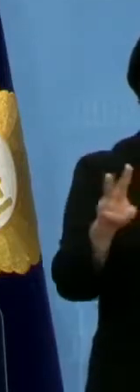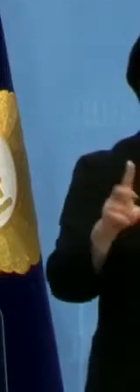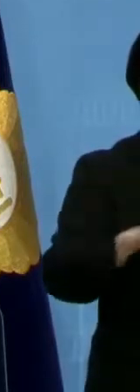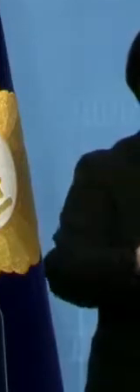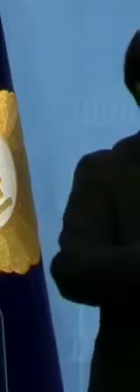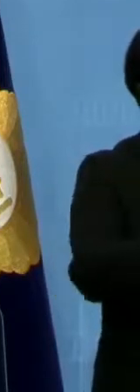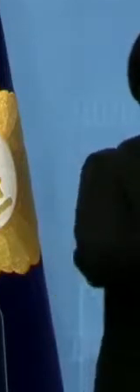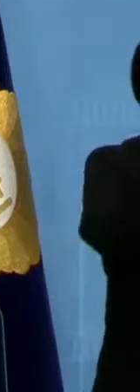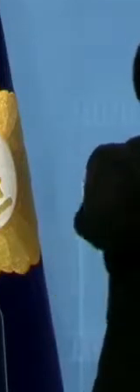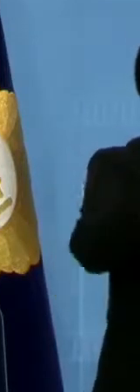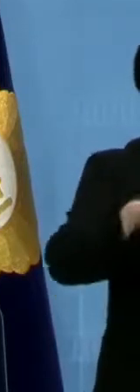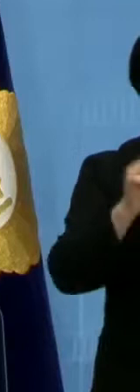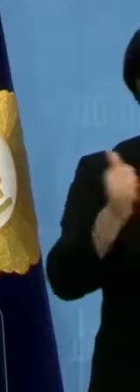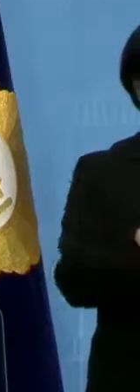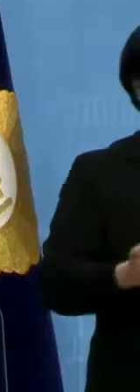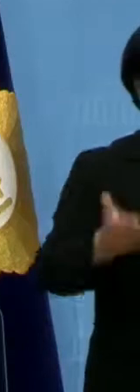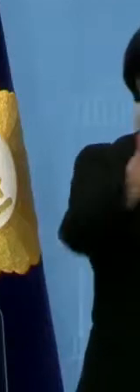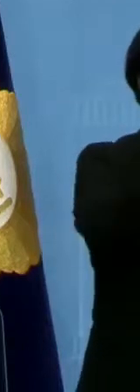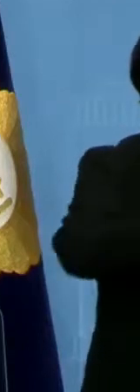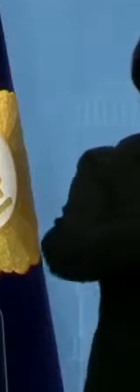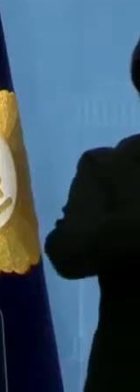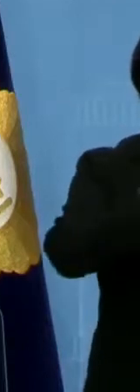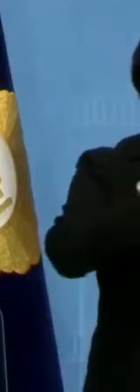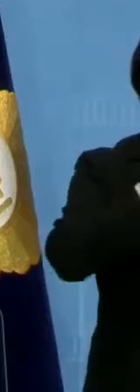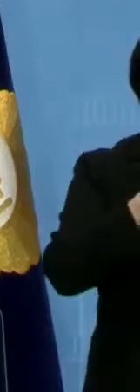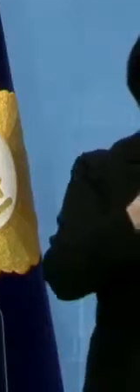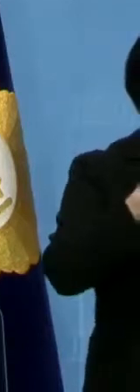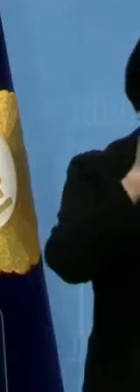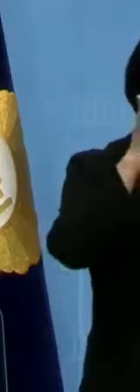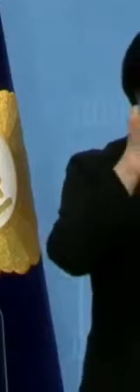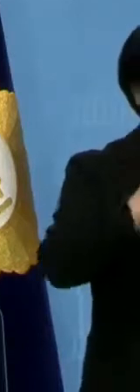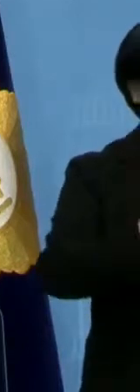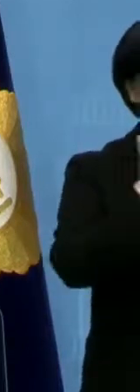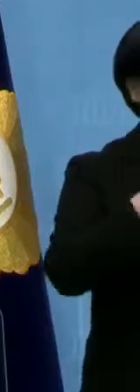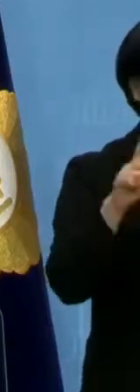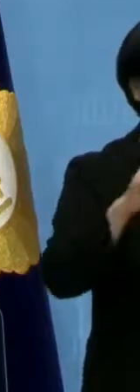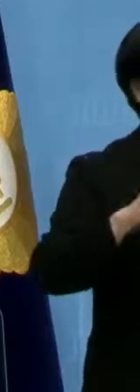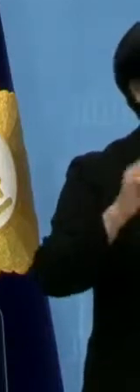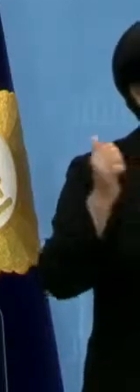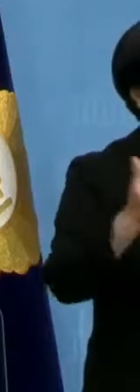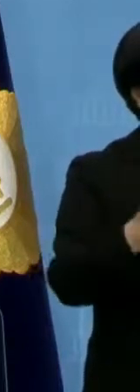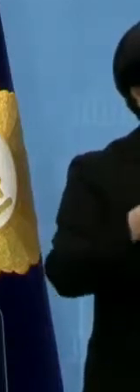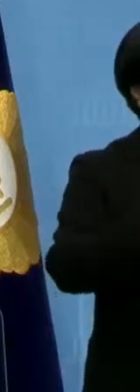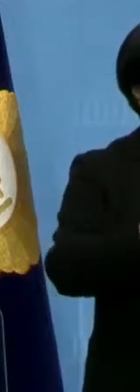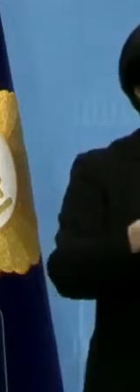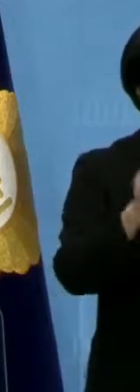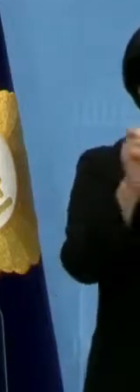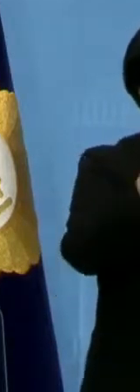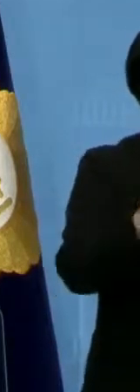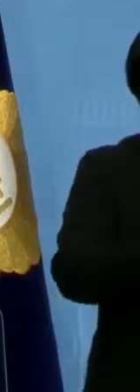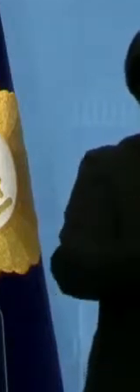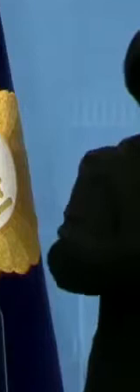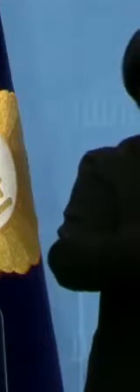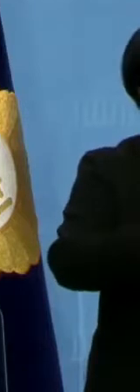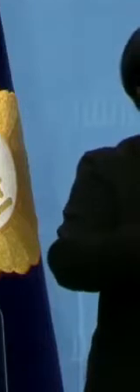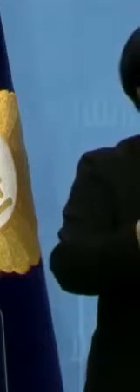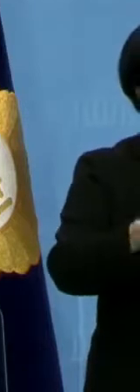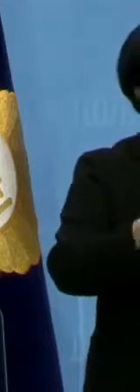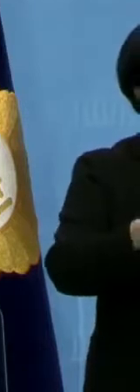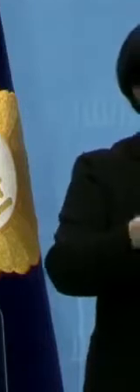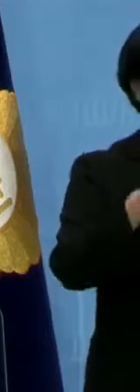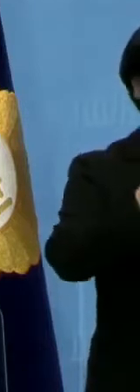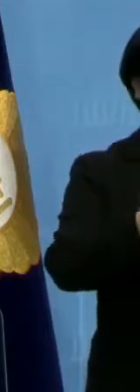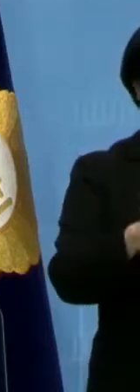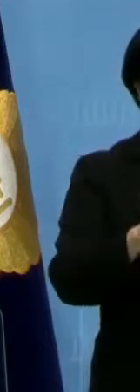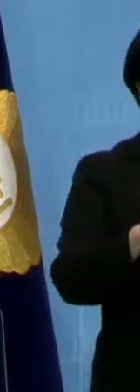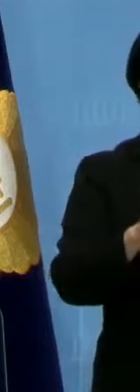선배 동료 의원 여러분께 간곡히 호소드립니다. 국회가 쌍용자동차 노동자들의 고통을